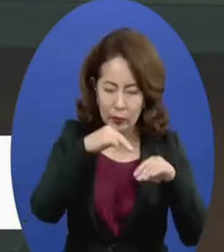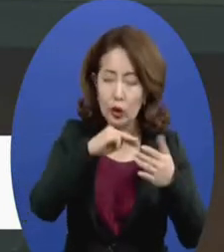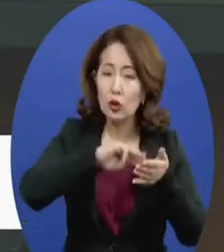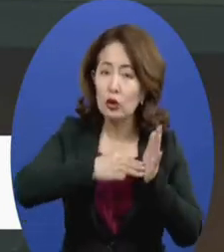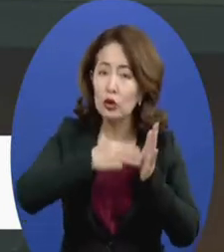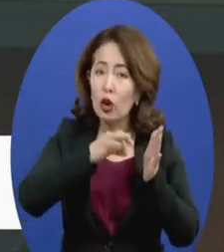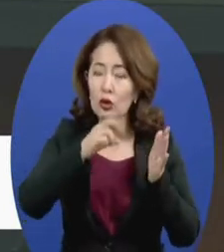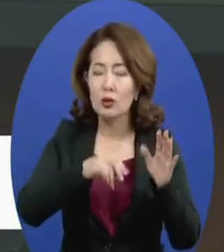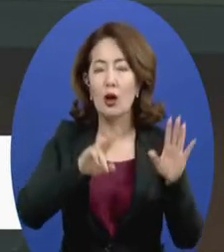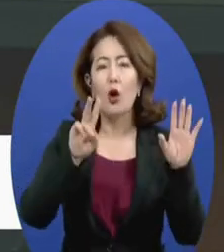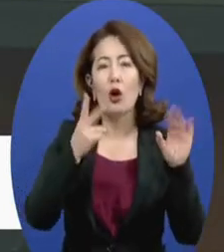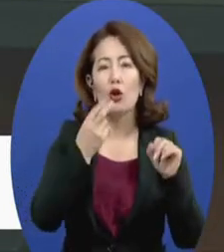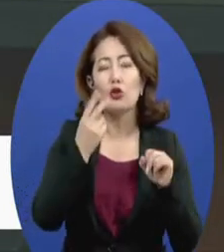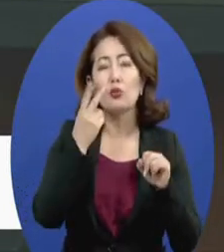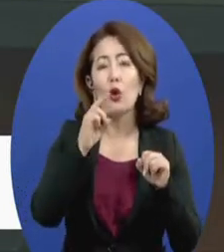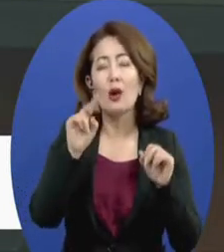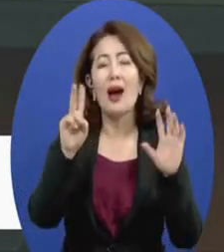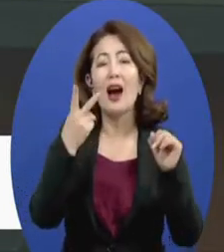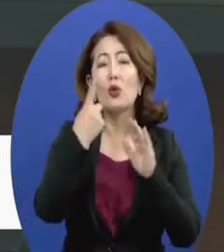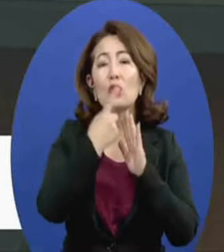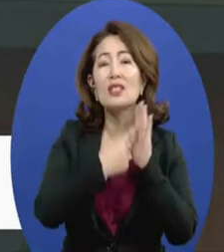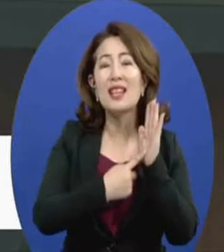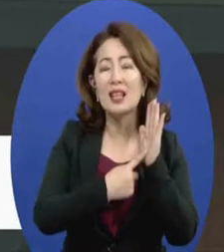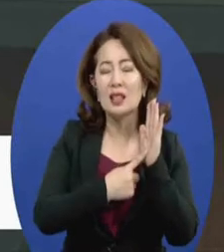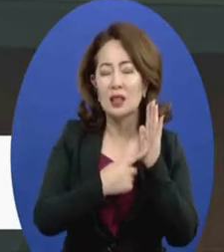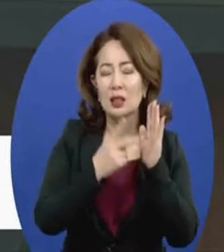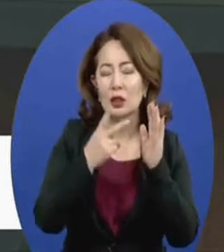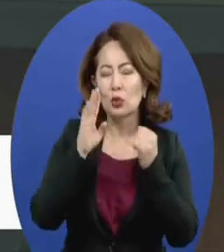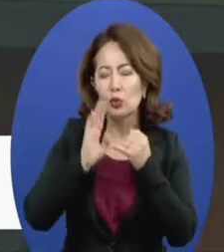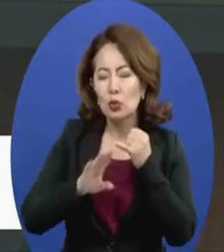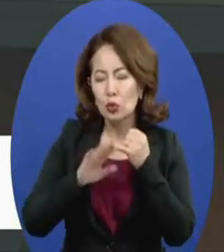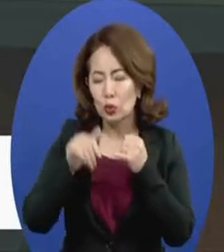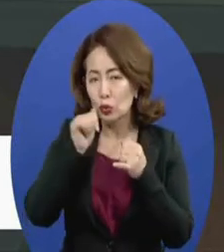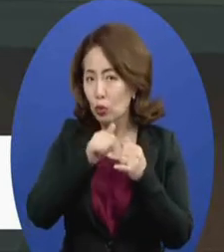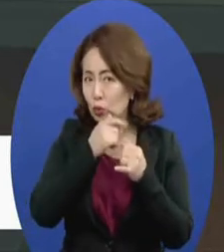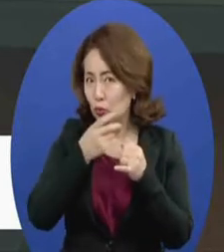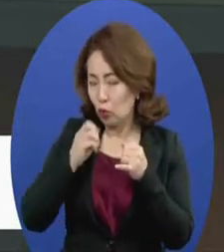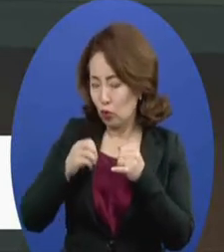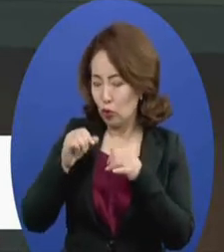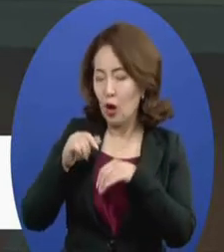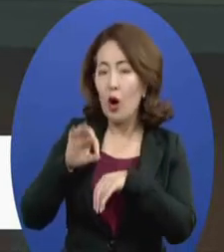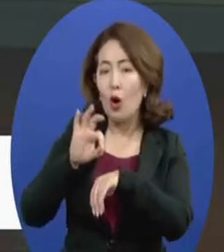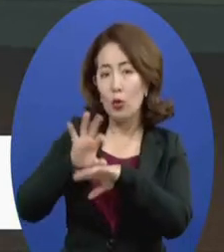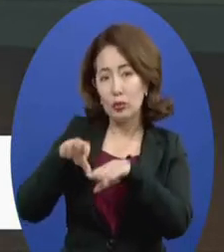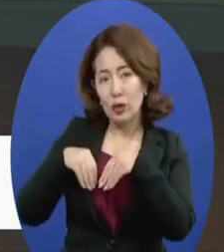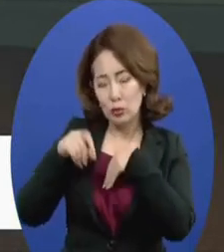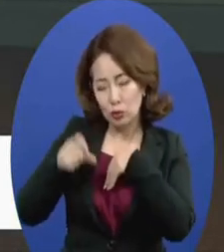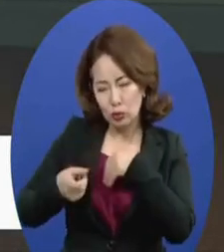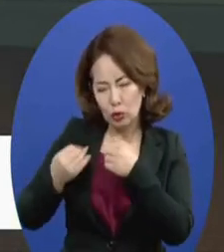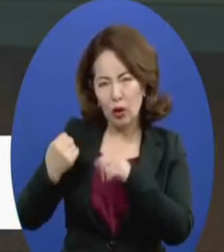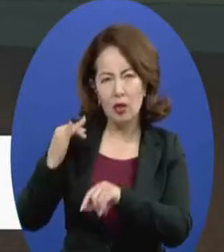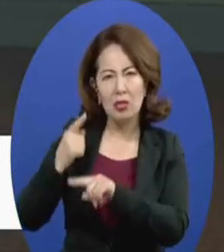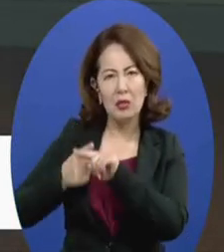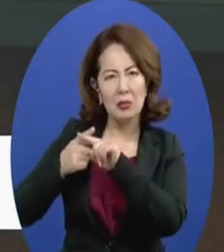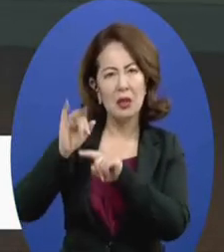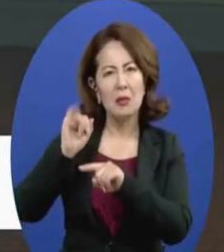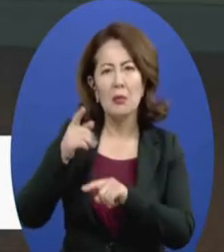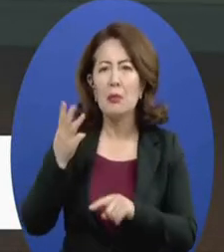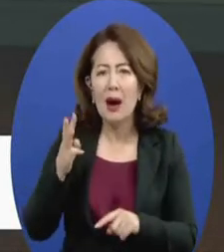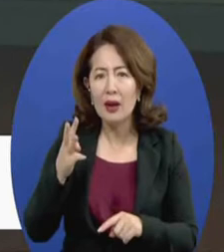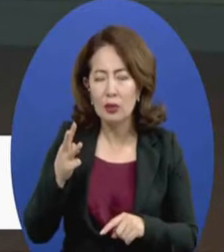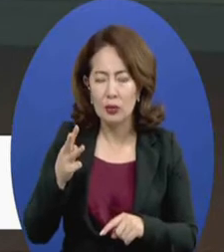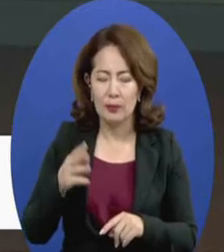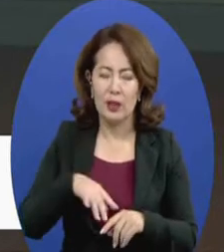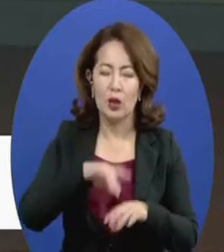сарын сүүлээр нууц үедээ буюу халдвар авсан хүний тоо огцом нэмэгдэх хандлага байна. Үүнээс улбаалан 2021